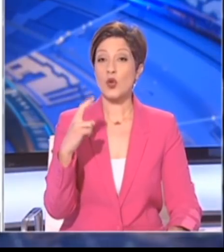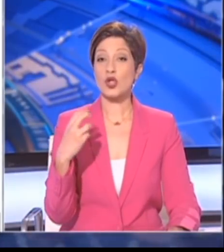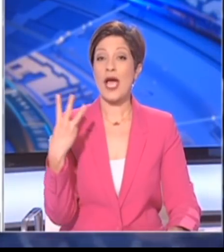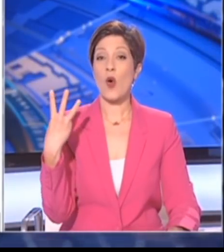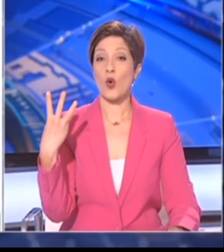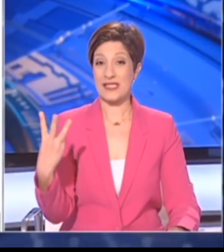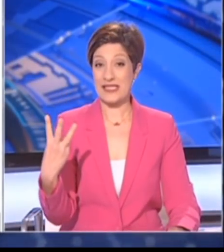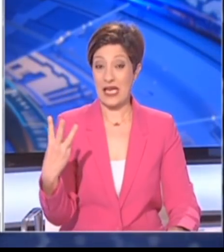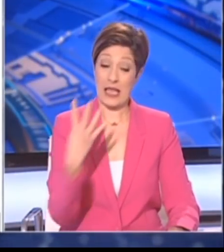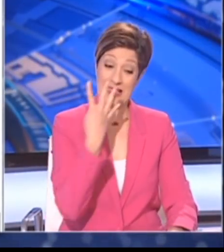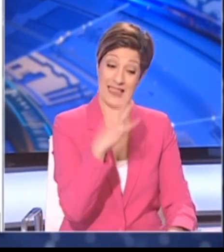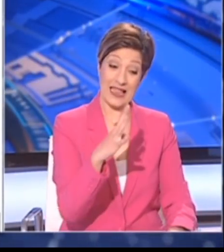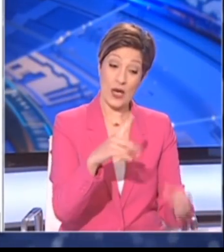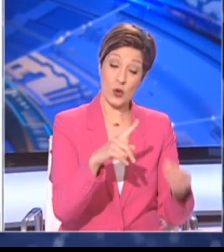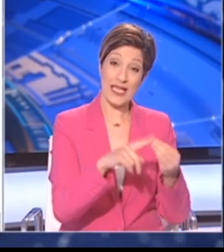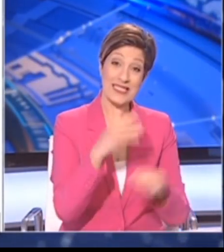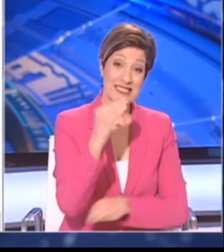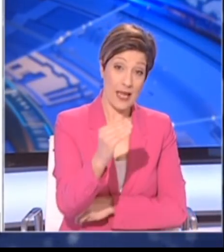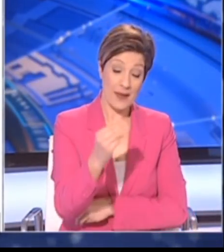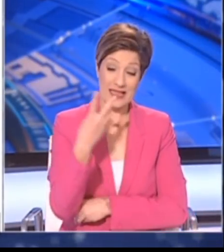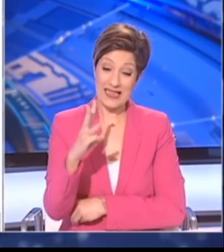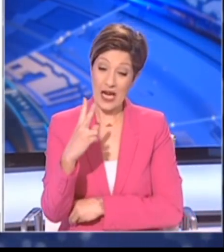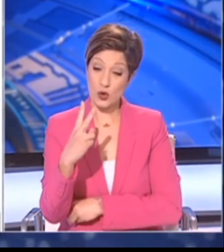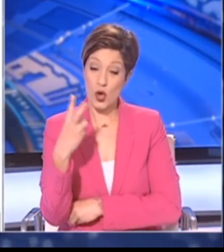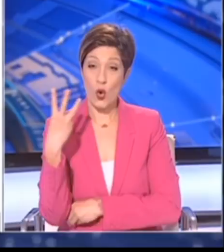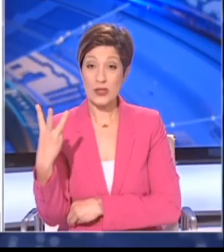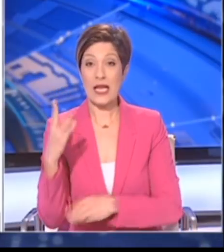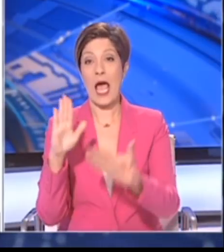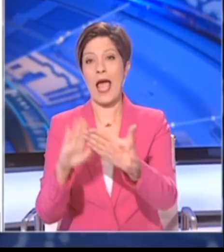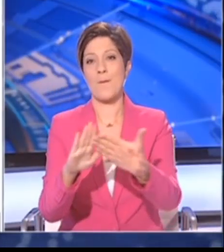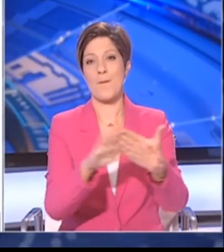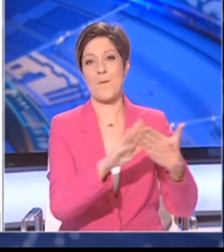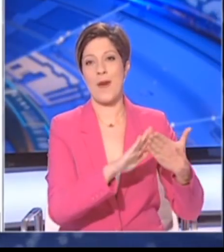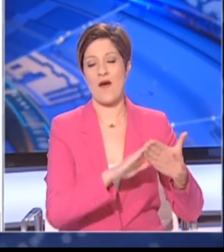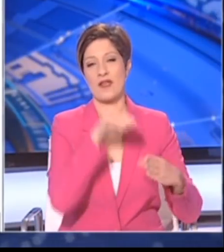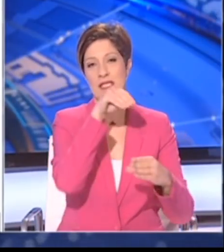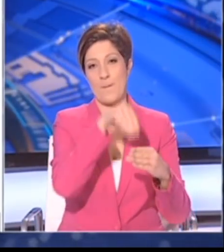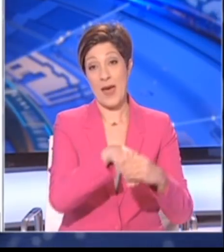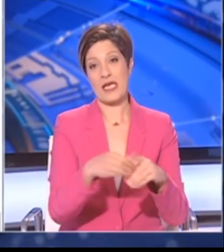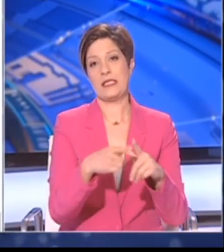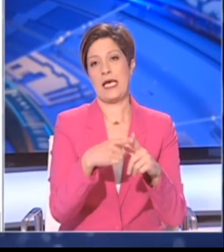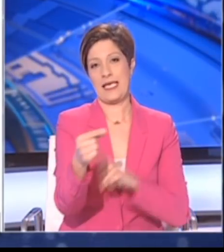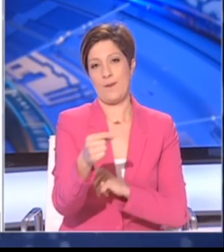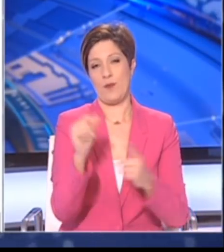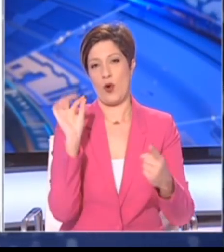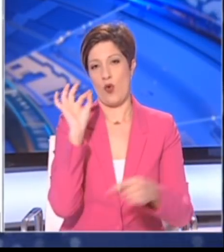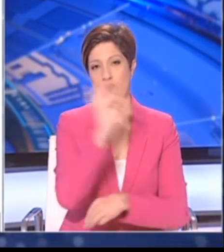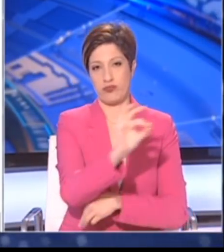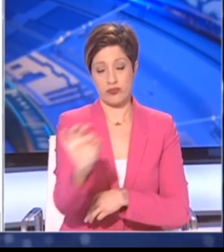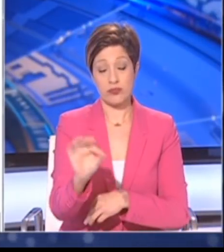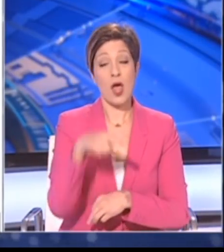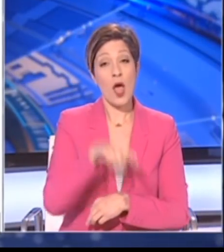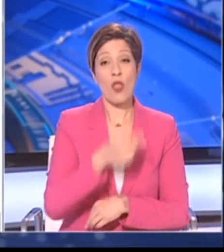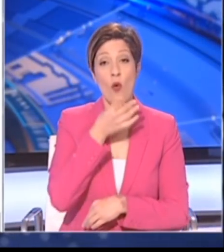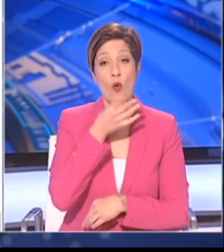από τα 465 προέρχονται από επαφές, άρα οι λοιμόξεις είναι από την Κύπρο. Θέλω να